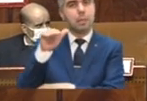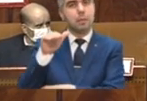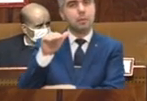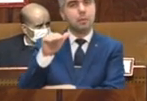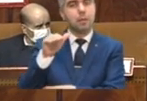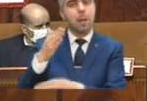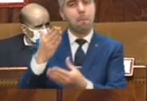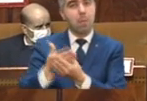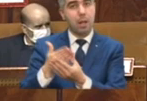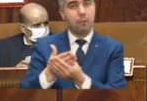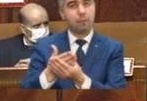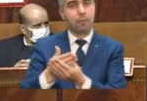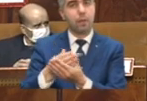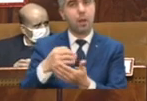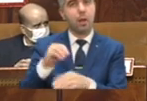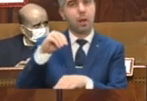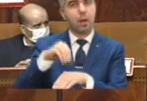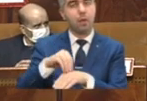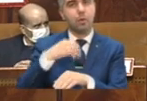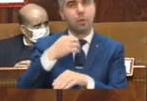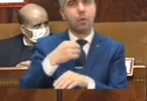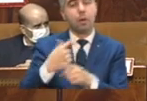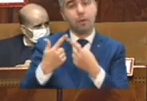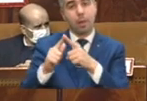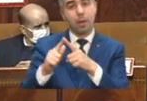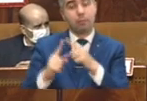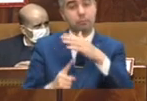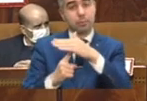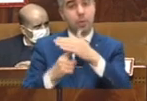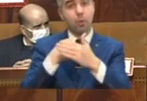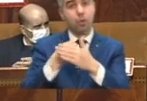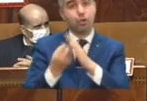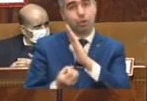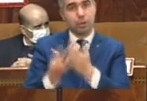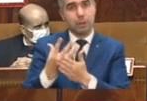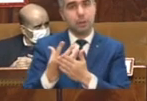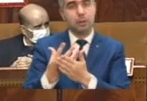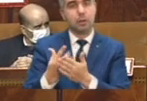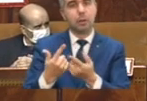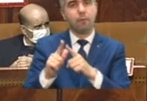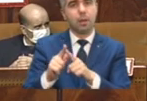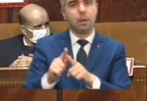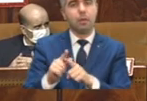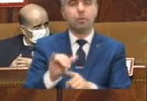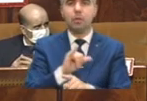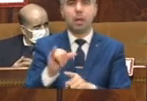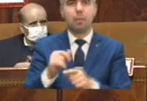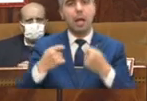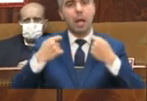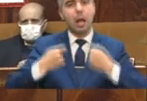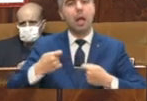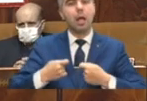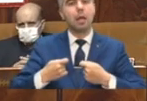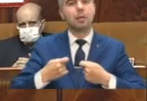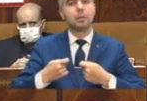المزايده؟ باش خصنا نديروا لك طلب ندير لك نقطه نظام ونقول لك غادي نديروا واش هنا اللي كيتقرر هذا الشيء؟ راه الرؤساء مع الرئيس